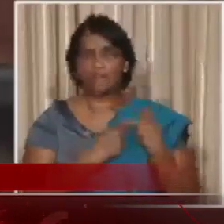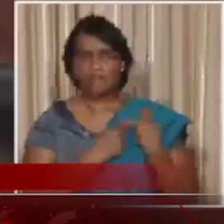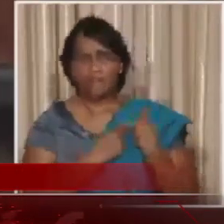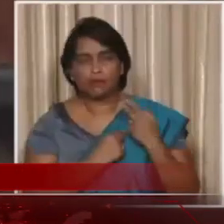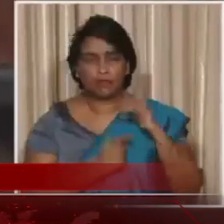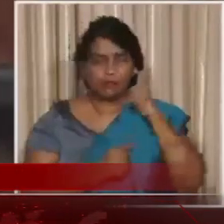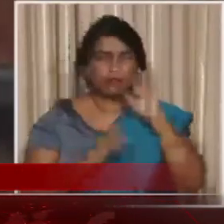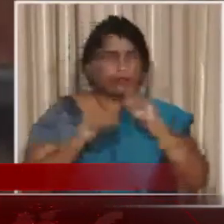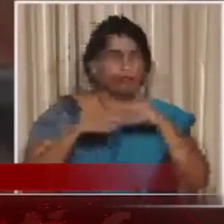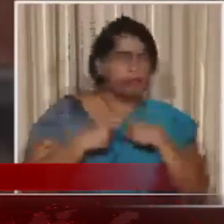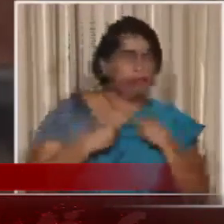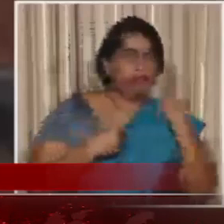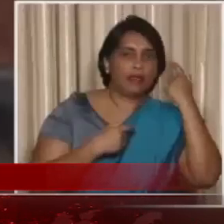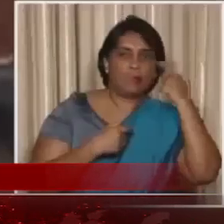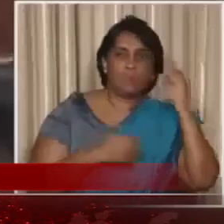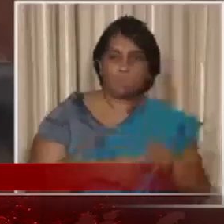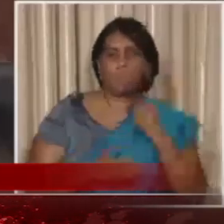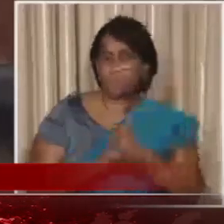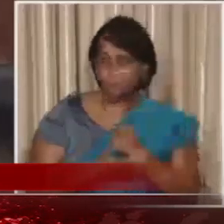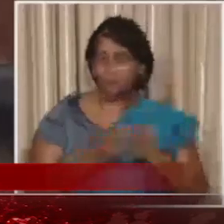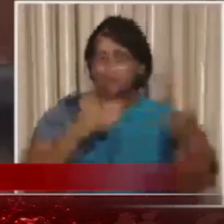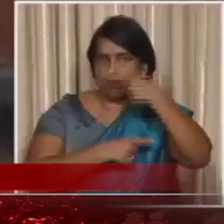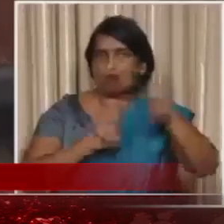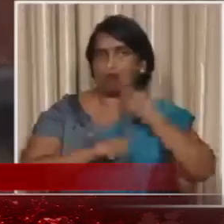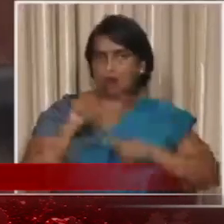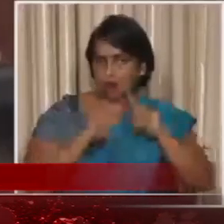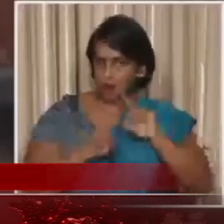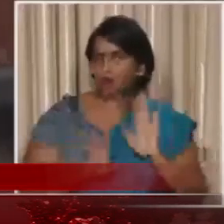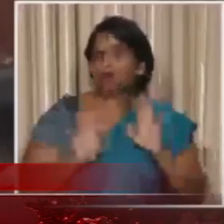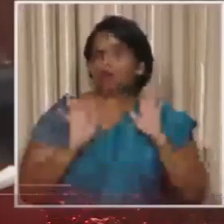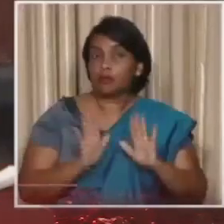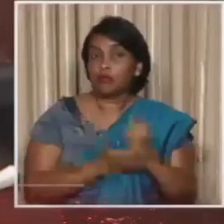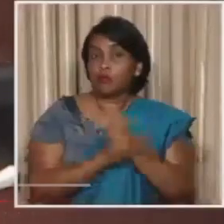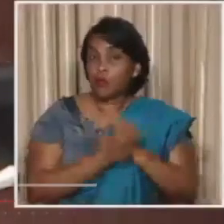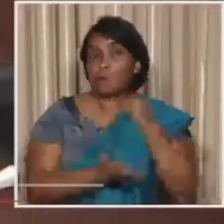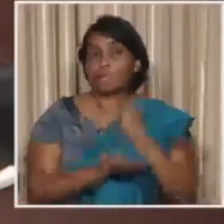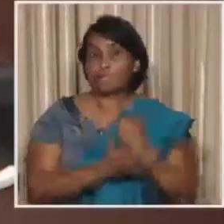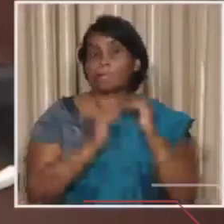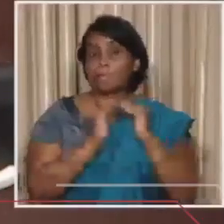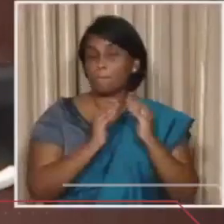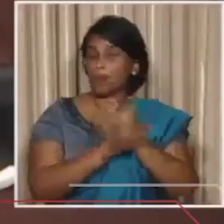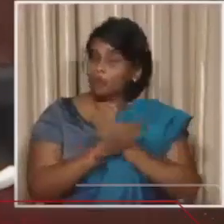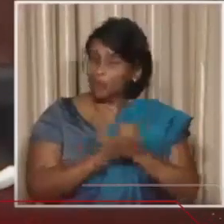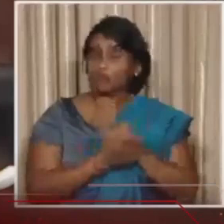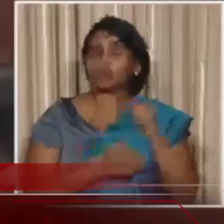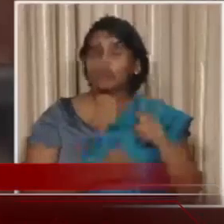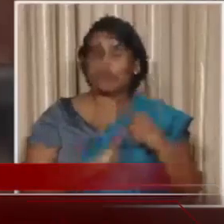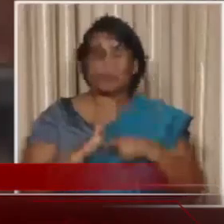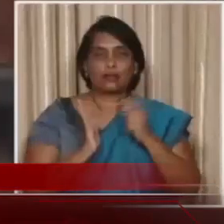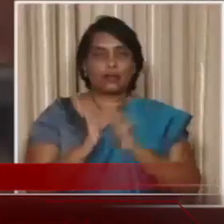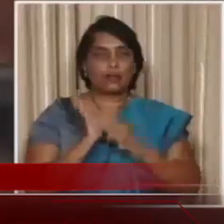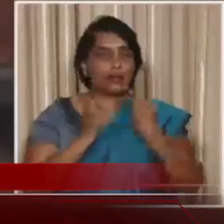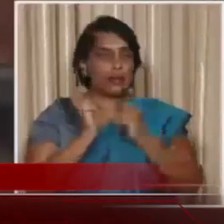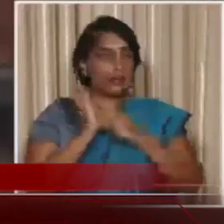අපේක්ෂාවක හිටියි. බැංකු කරුවන් අතරේම සාකච්ඡාවක් තිබ්බා. හැබැයි මුළු බැංකු පද්ධතියම මේ දේශීය ණය ප්‍රතිවගත